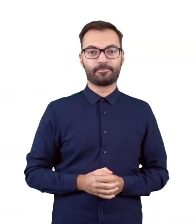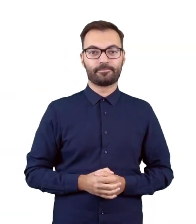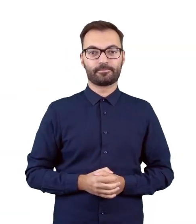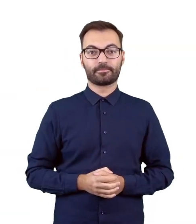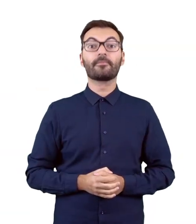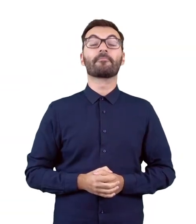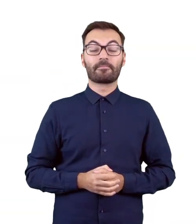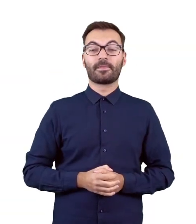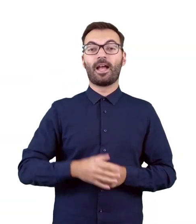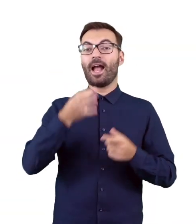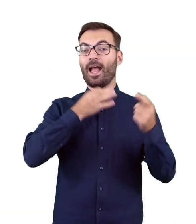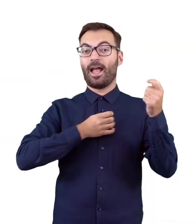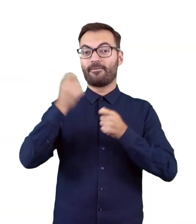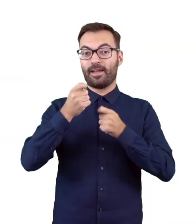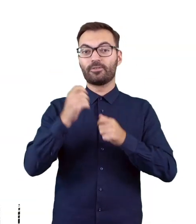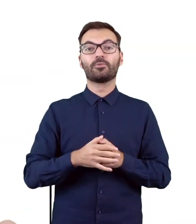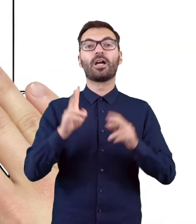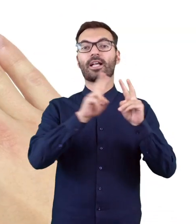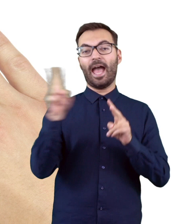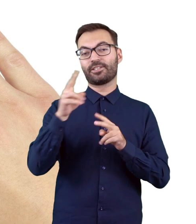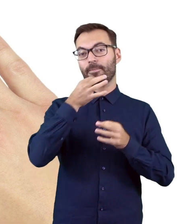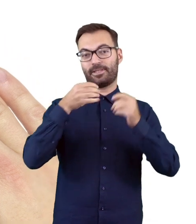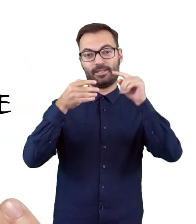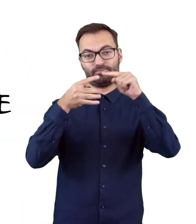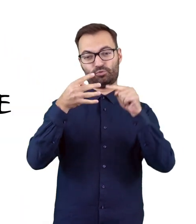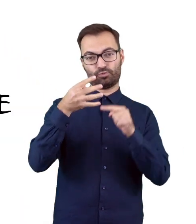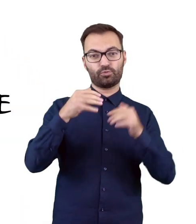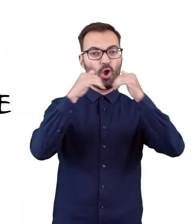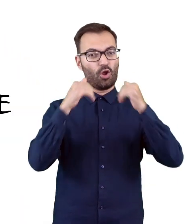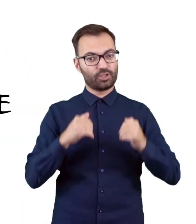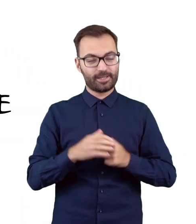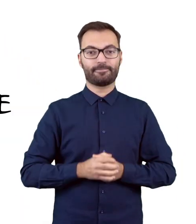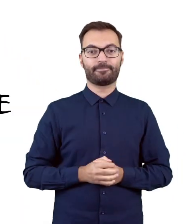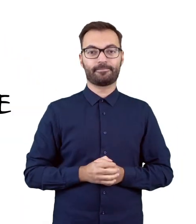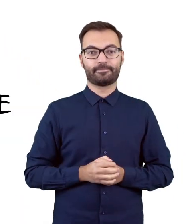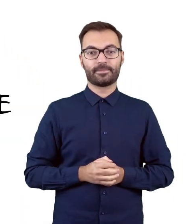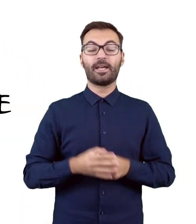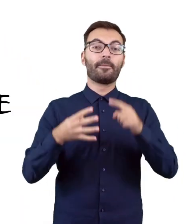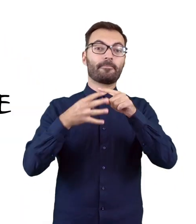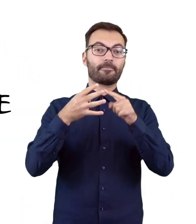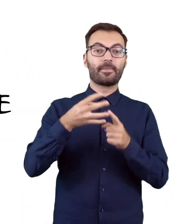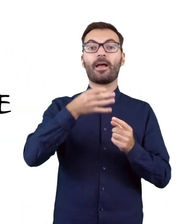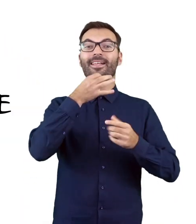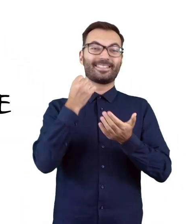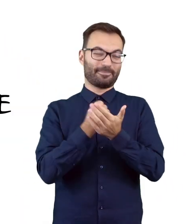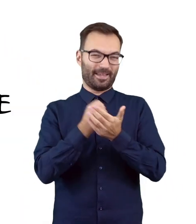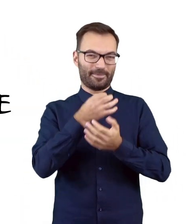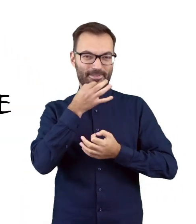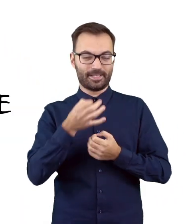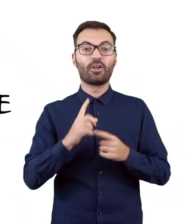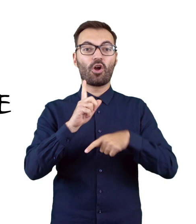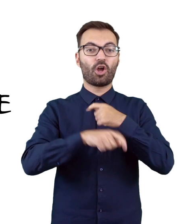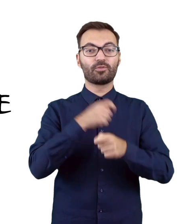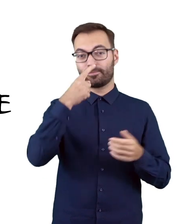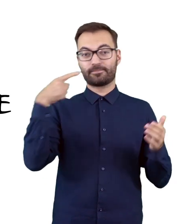wiążącym referendum rozstrzygnięcie dotyczyć będzie każdego z pytań osobno. Sprawa, której dotyczyło dane pytanie, zostanie rozstrzygnięta,